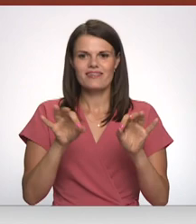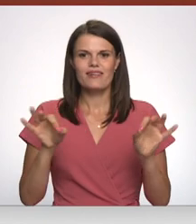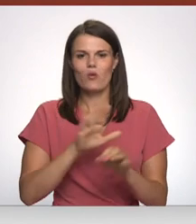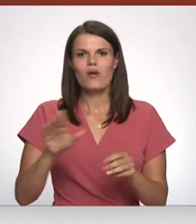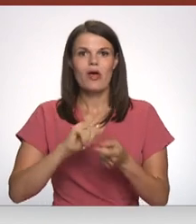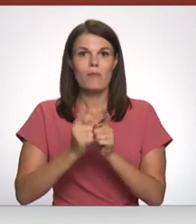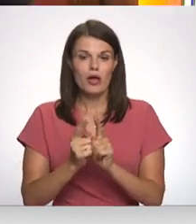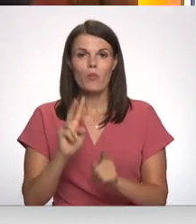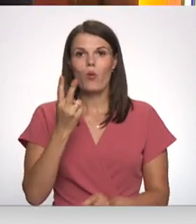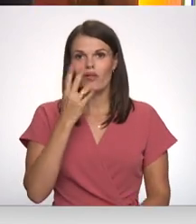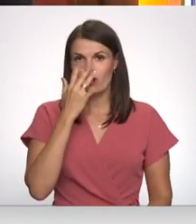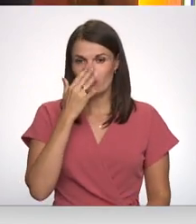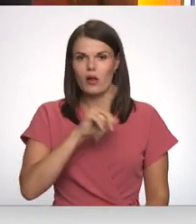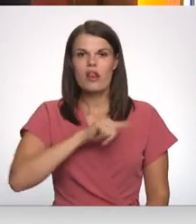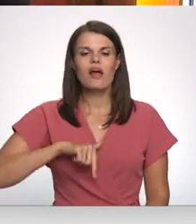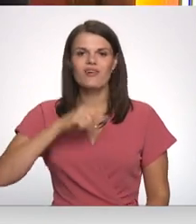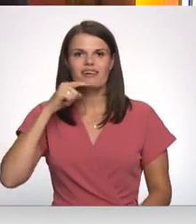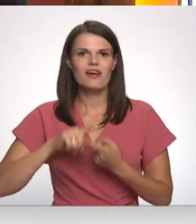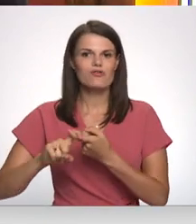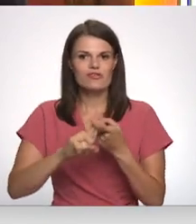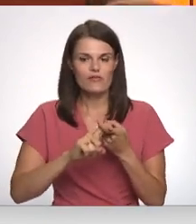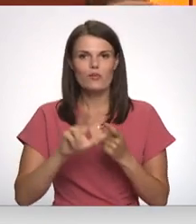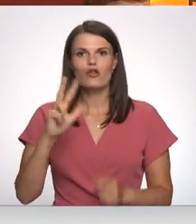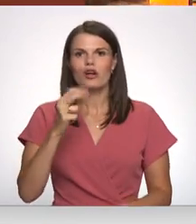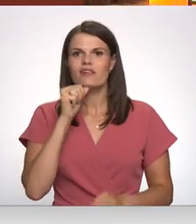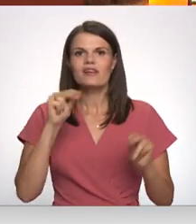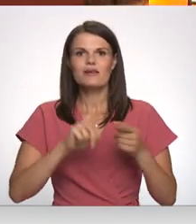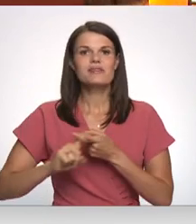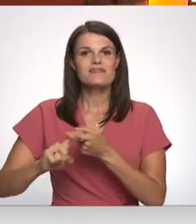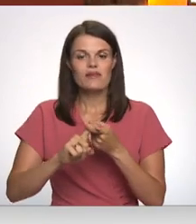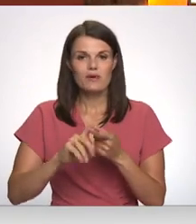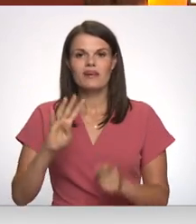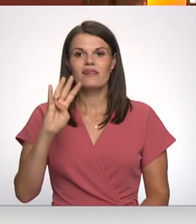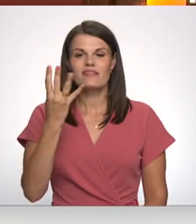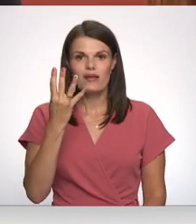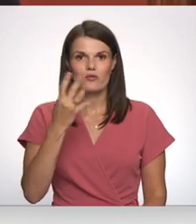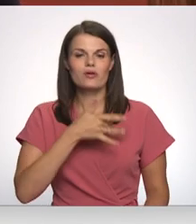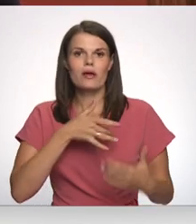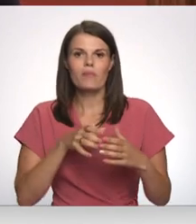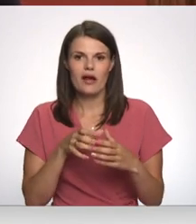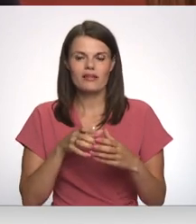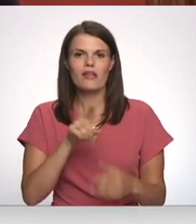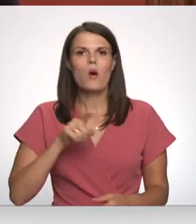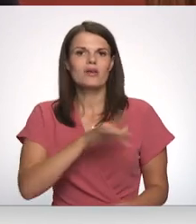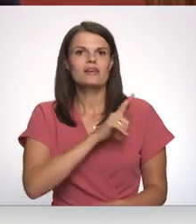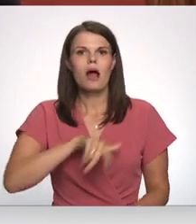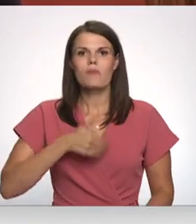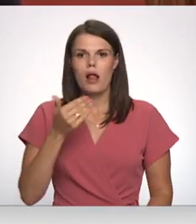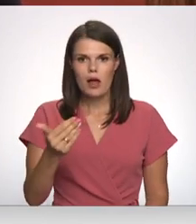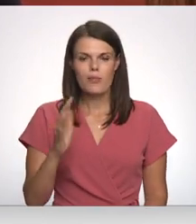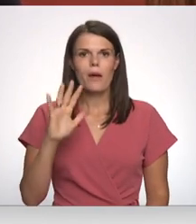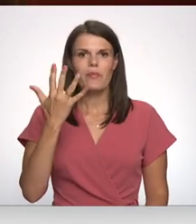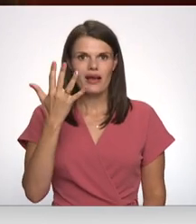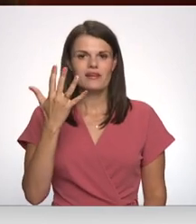Latvijas Krīvas savienībai, trešais Zaļo un Zemnieku savienībai, ceturtais partijai Tautas kalpi Latvijai, piektais partijai Suverēnā